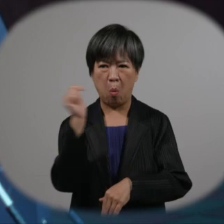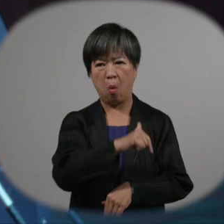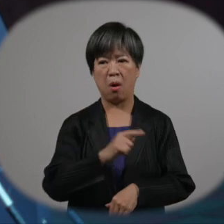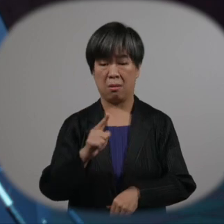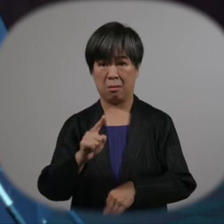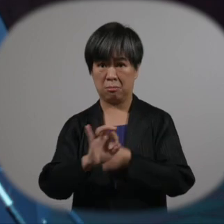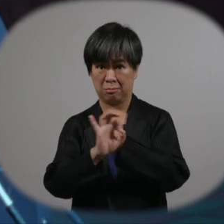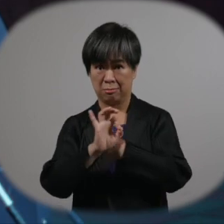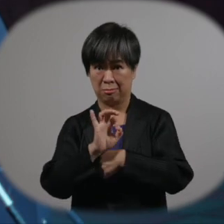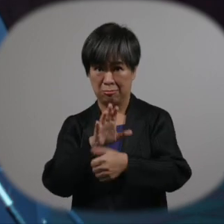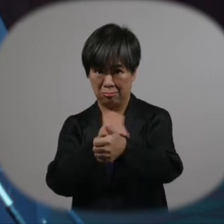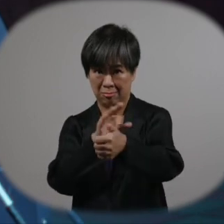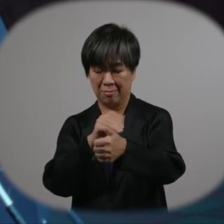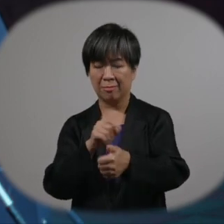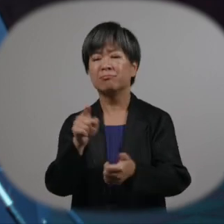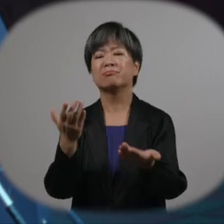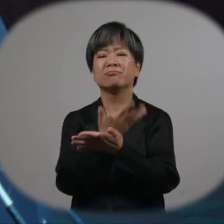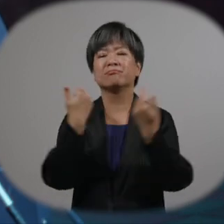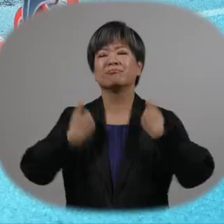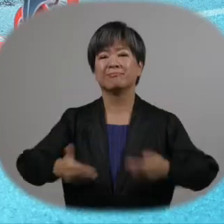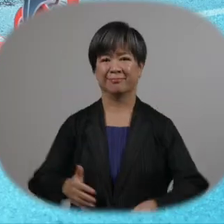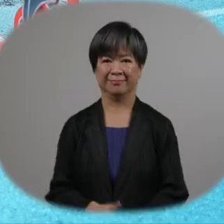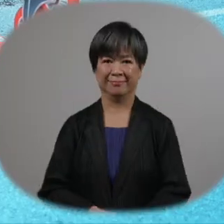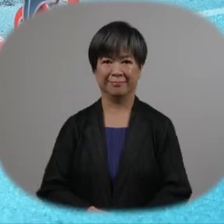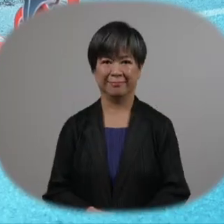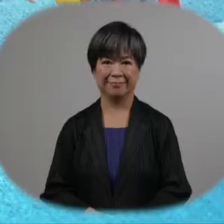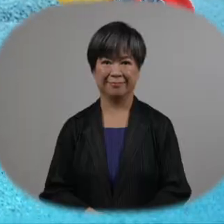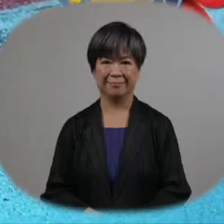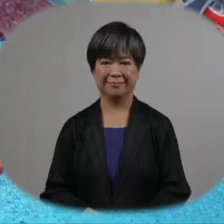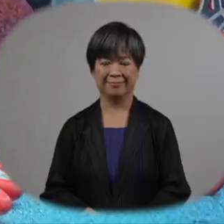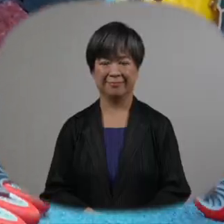看吗？ 可以啊，去换上装备。 好啊。